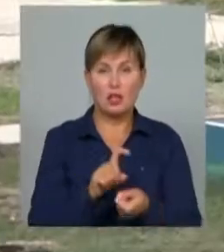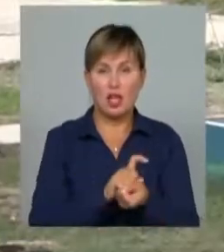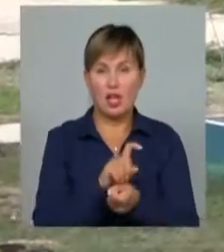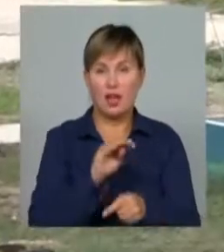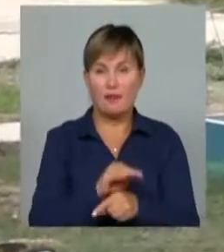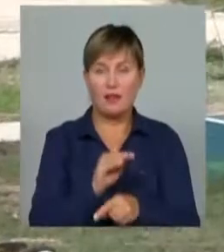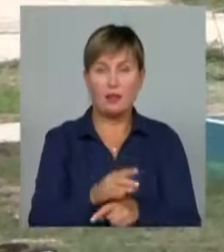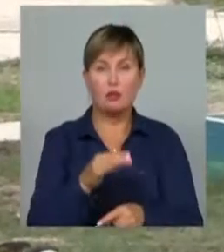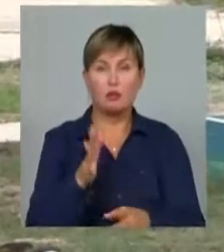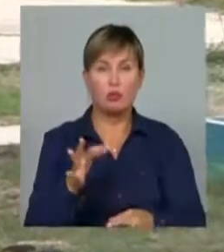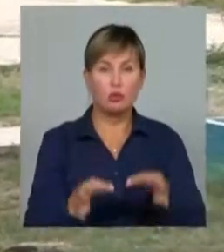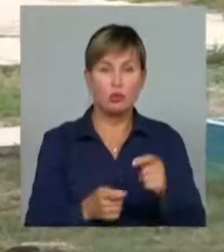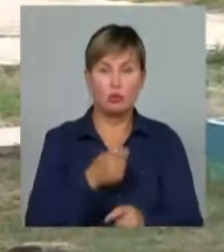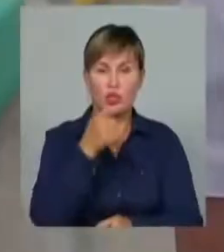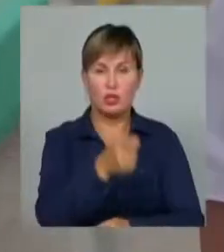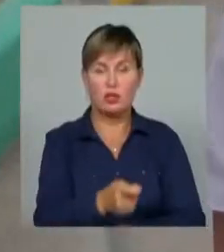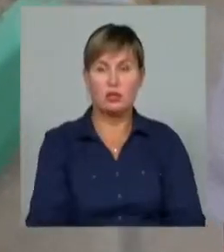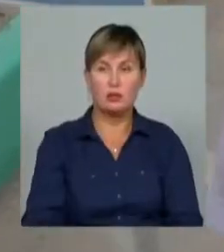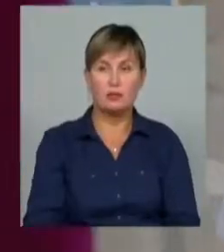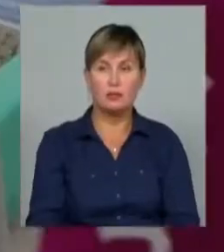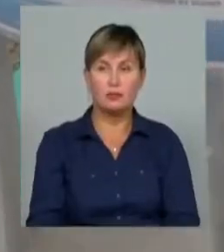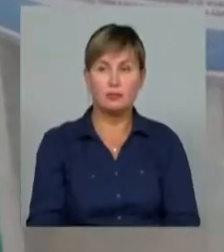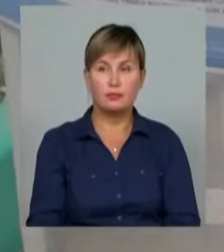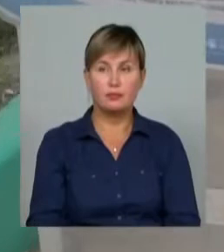даже намеренно судиться с инвалидкой.